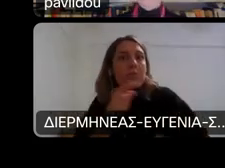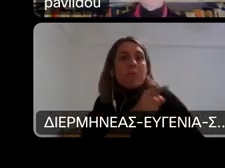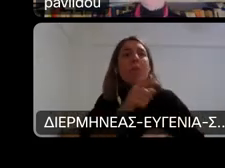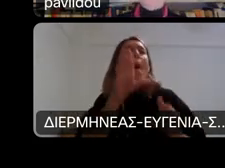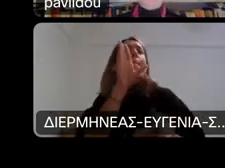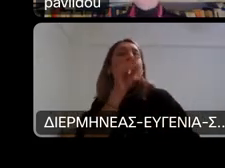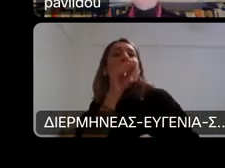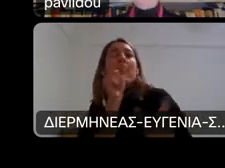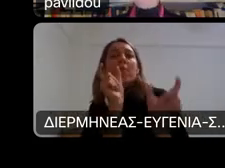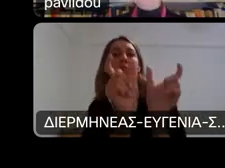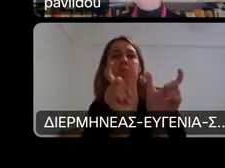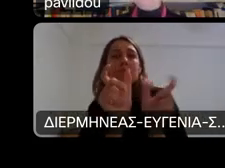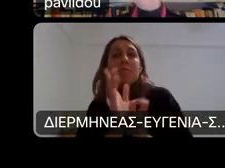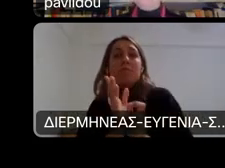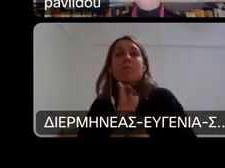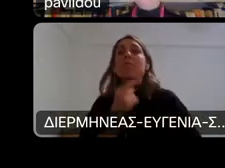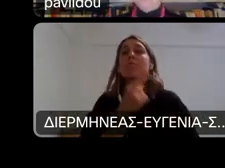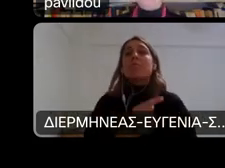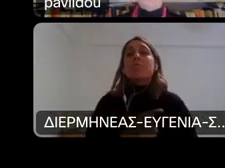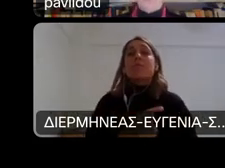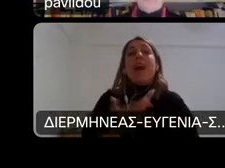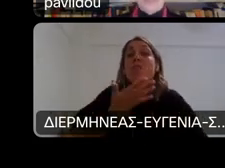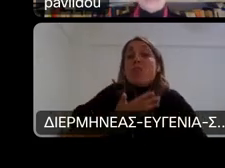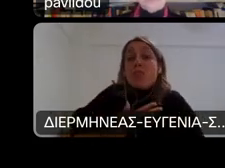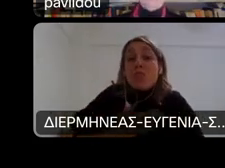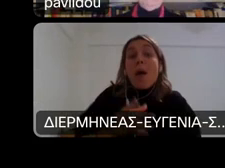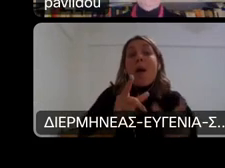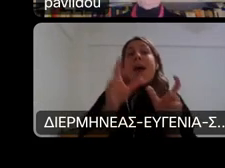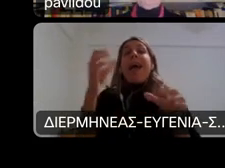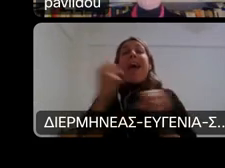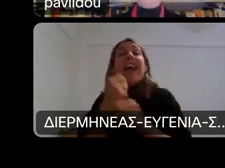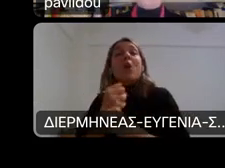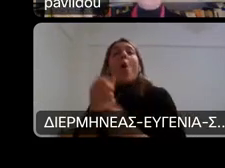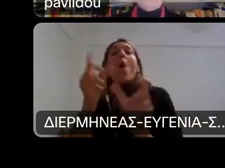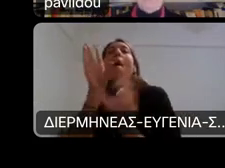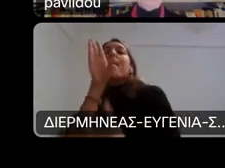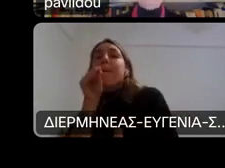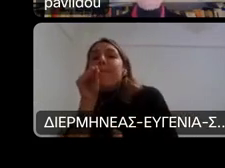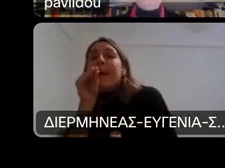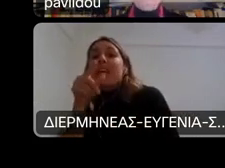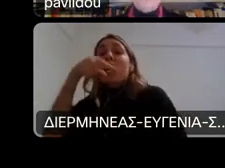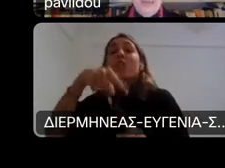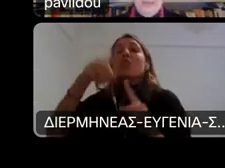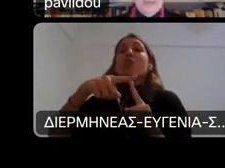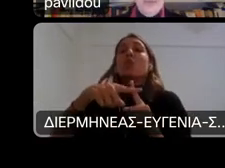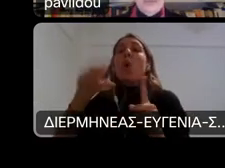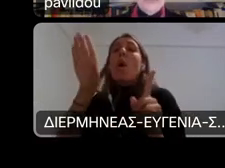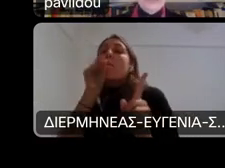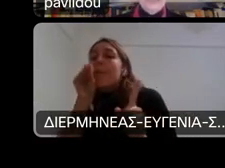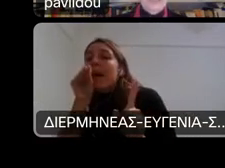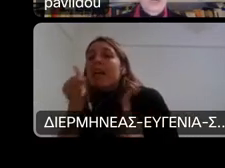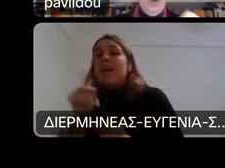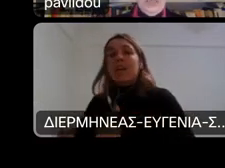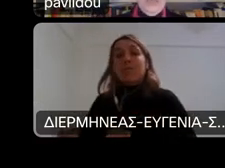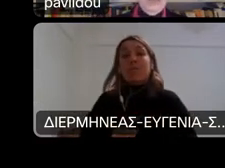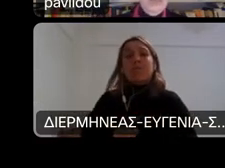παπάκι, επιθυμεί να διαβάσει και να μοιραστεί το έργο παπάκι, το έργο παπάκι, ανεξαρτήτως το αν έχει δημοσιεύσει